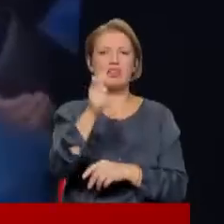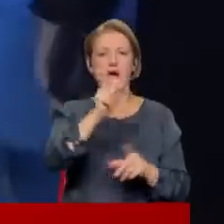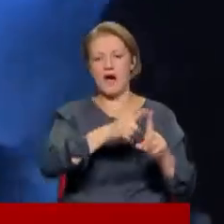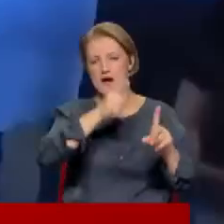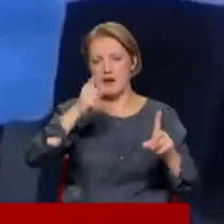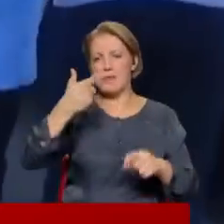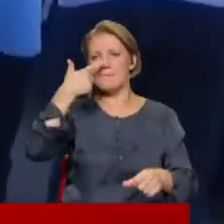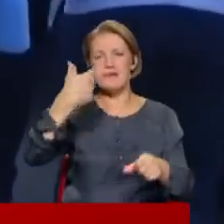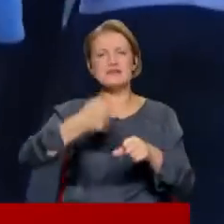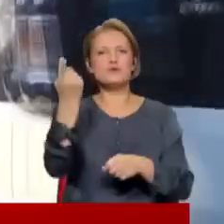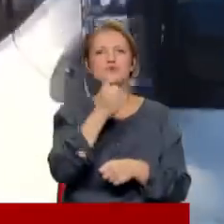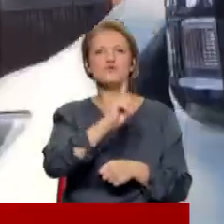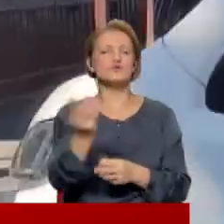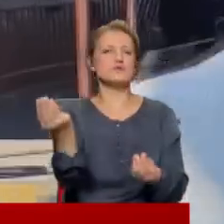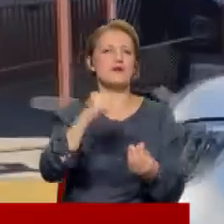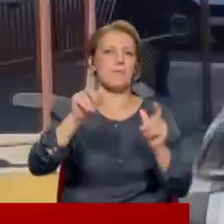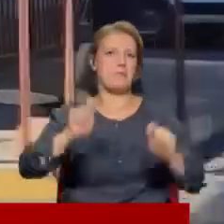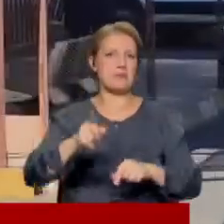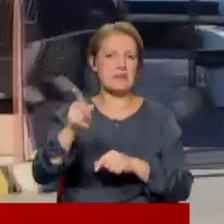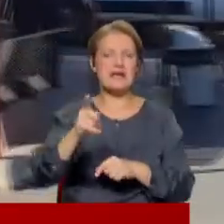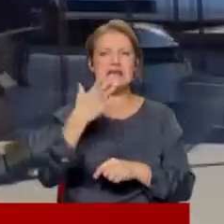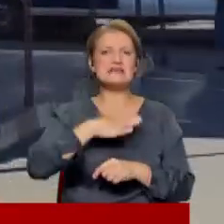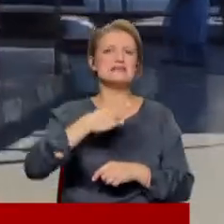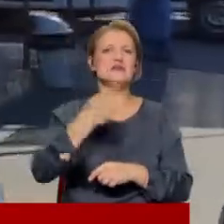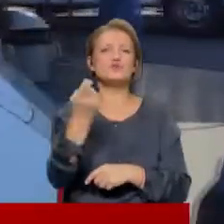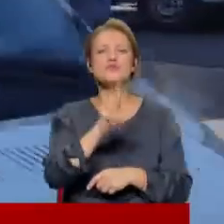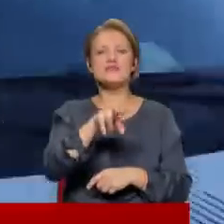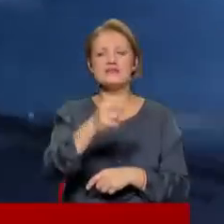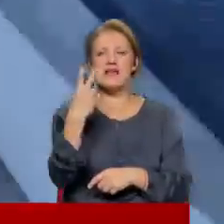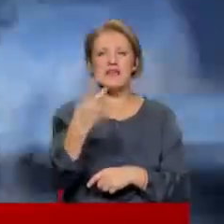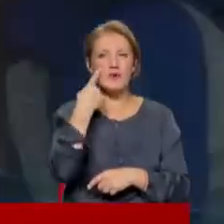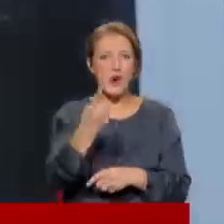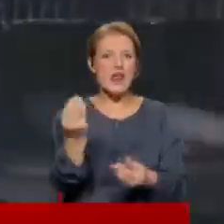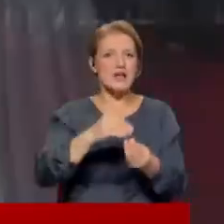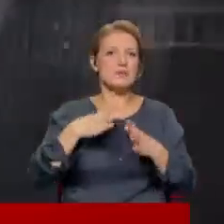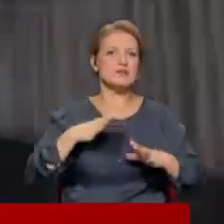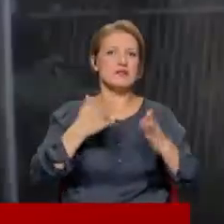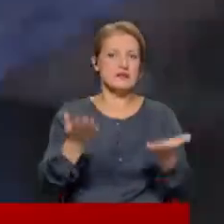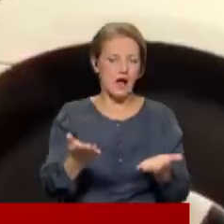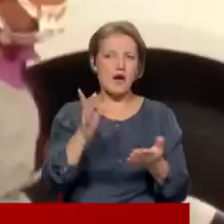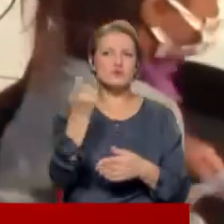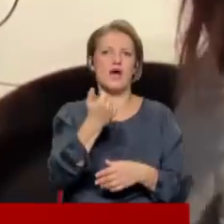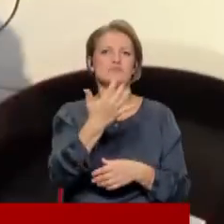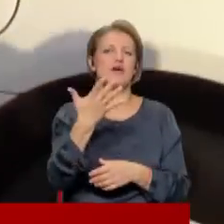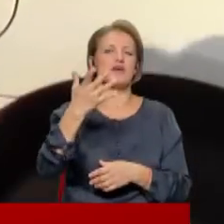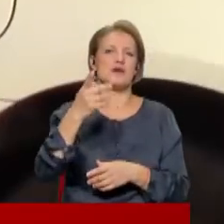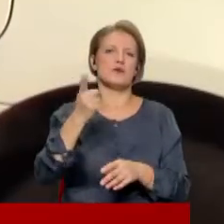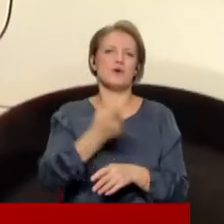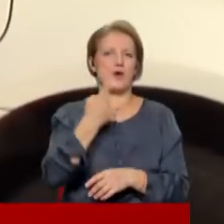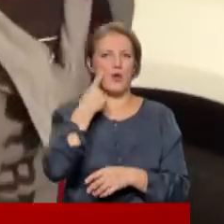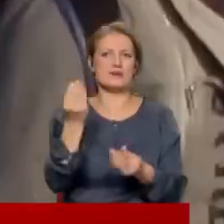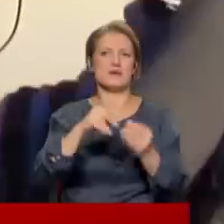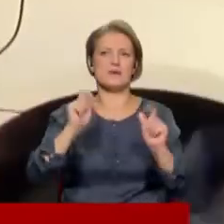ayda akaryakıt %100'e yakın zamlandı. Talepleri %82 oranında zamdı, %65 oranında yapıldı. O